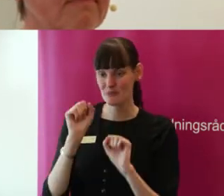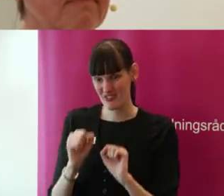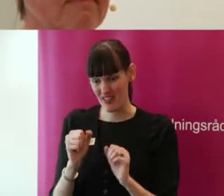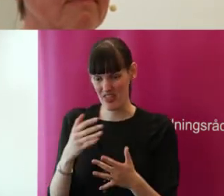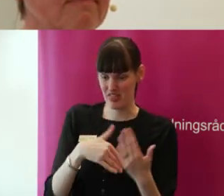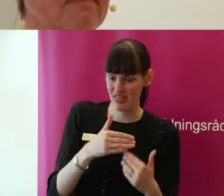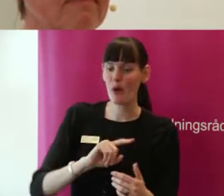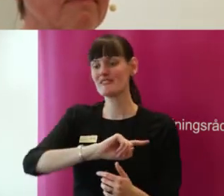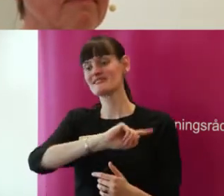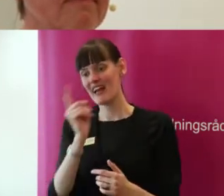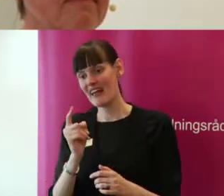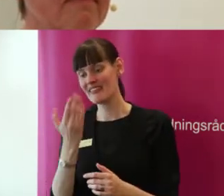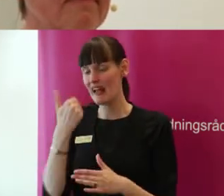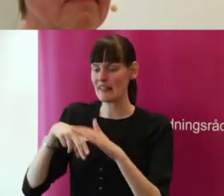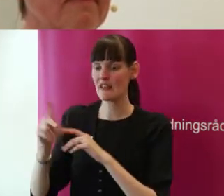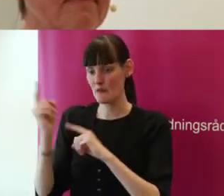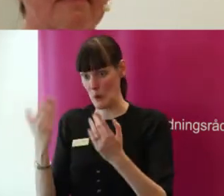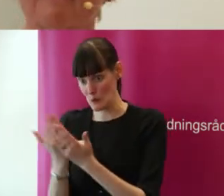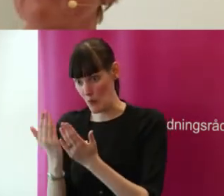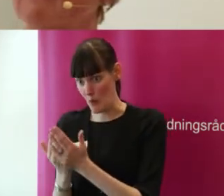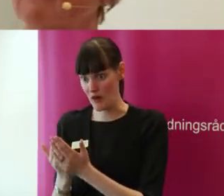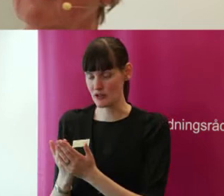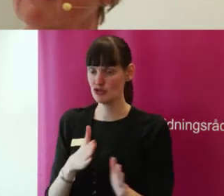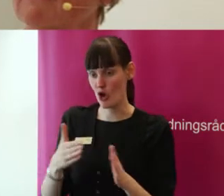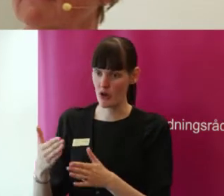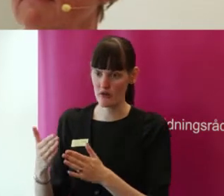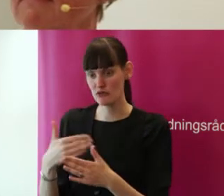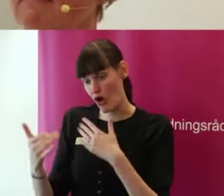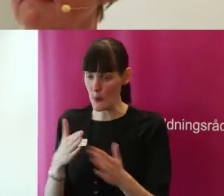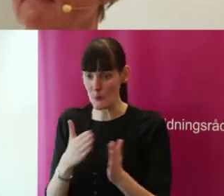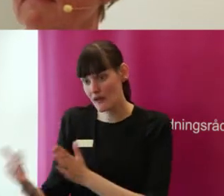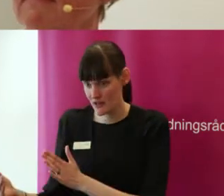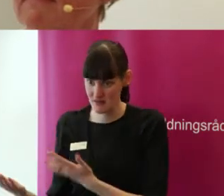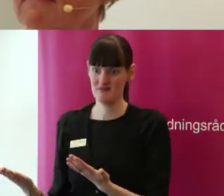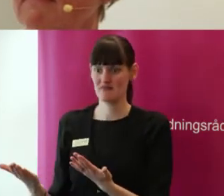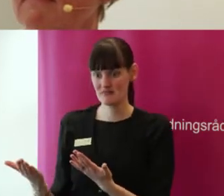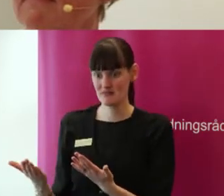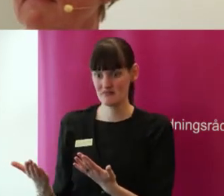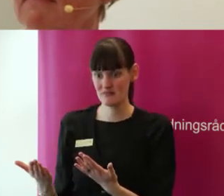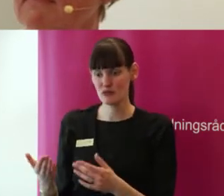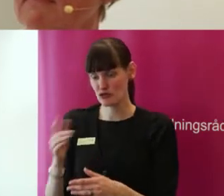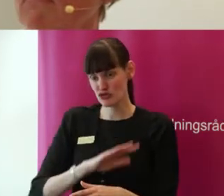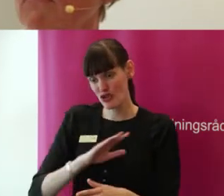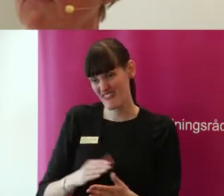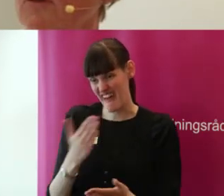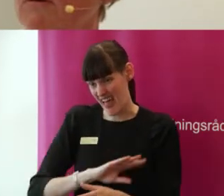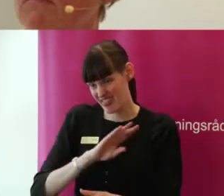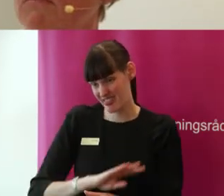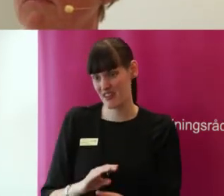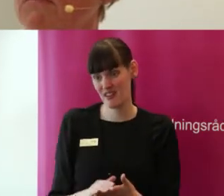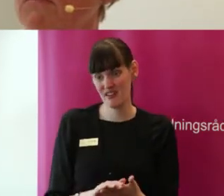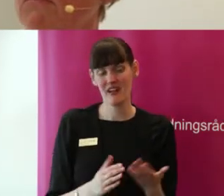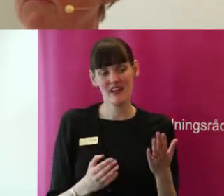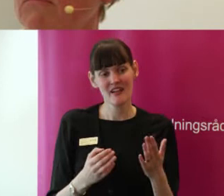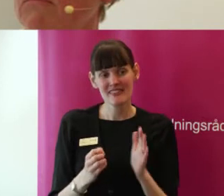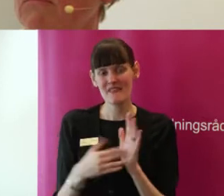det hela inom den här verksamheten. Och vi har sagt att vi tror att folkhögskolans lärare, de är så framgångsrika